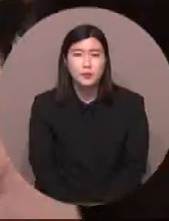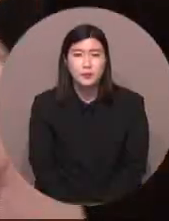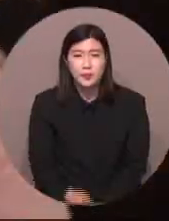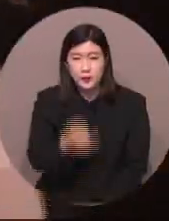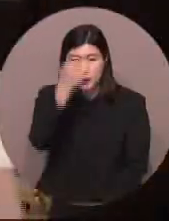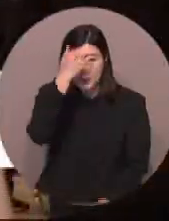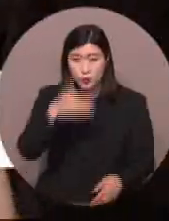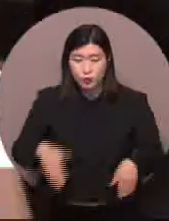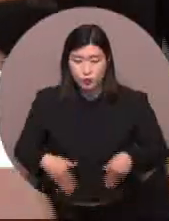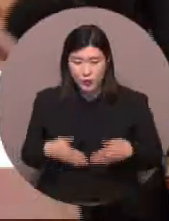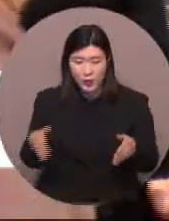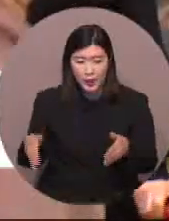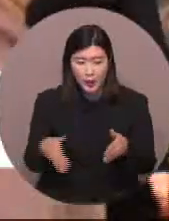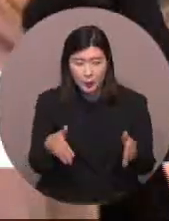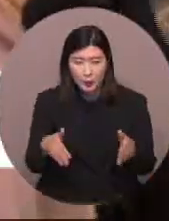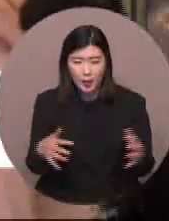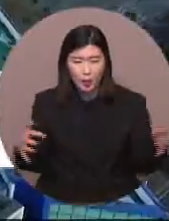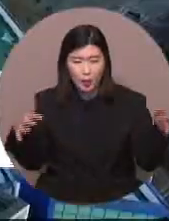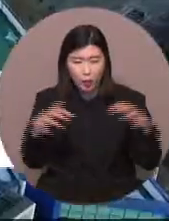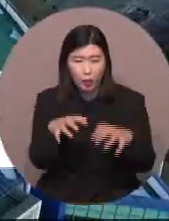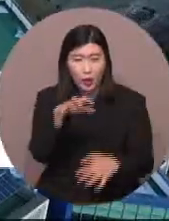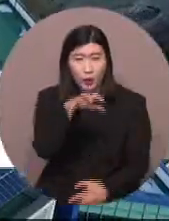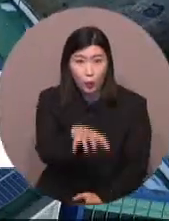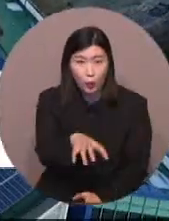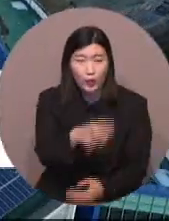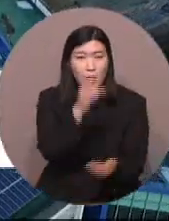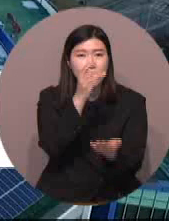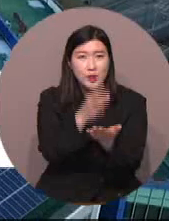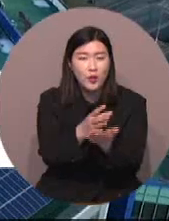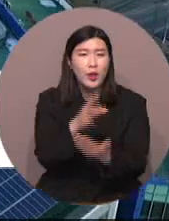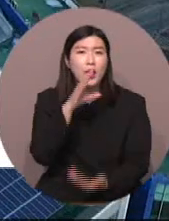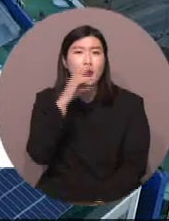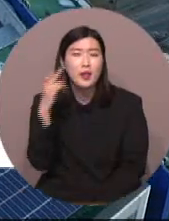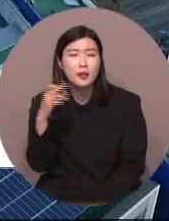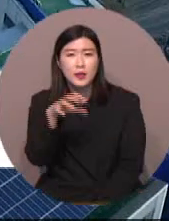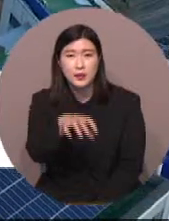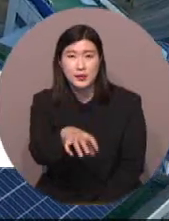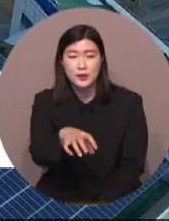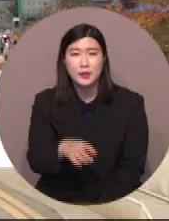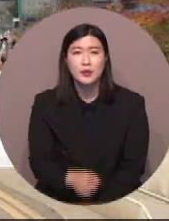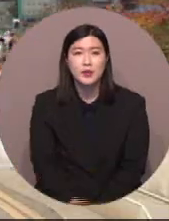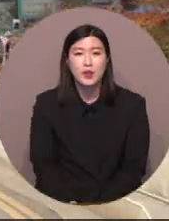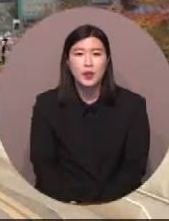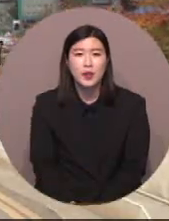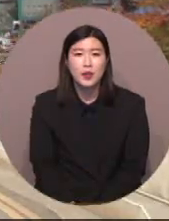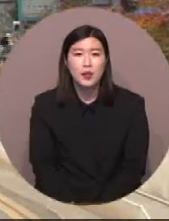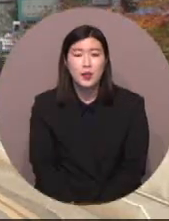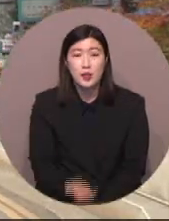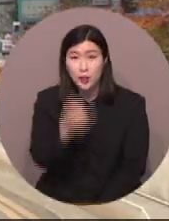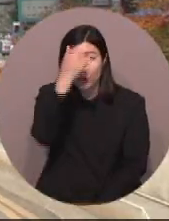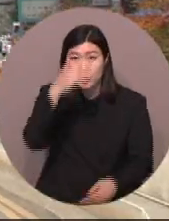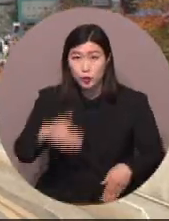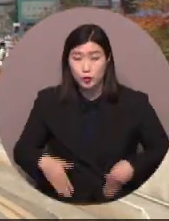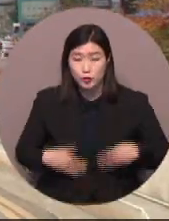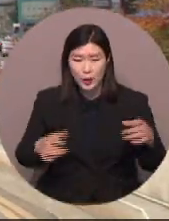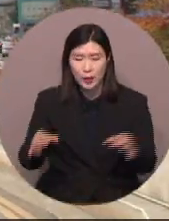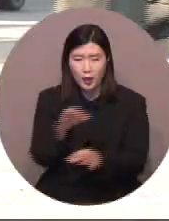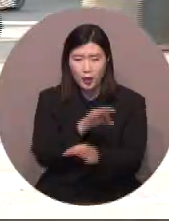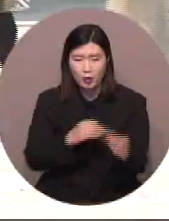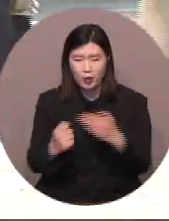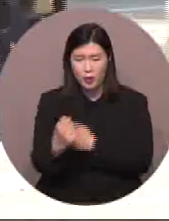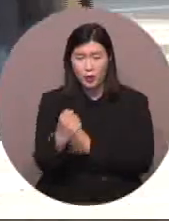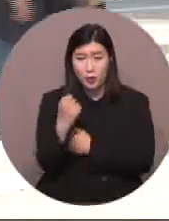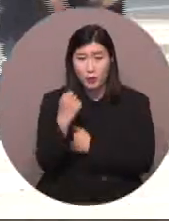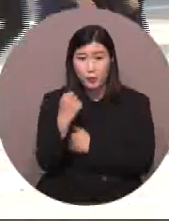충남 인구의 절반 가까이가 살고 있고 많은 기업들이 자리한 천안과 아산 충남 경제 중심지로 불리는 만큼